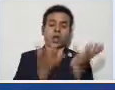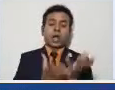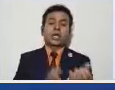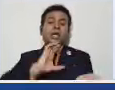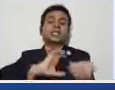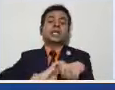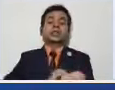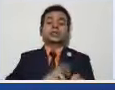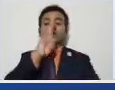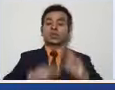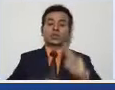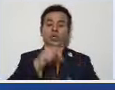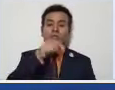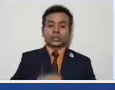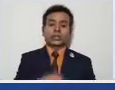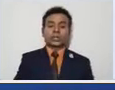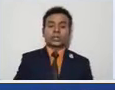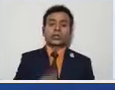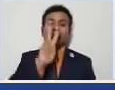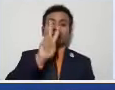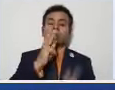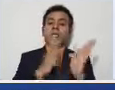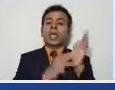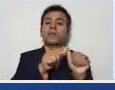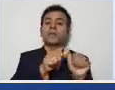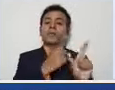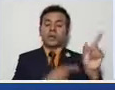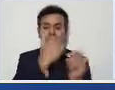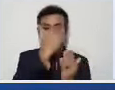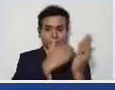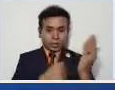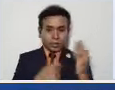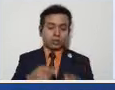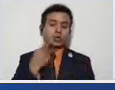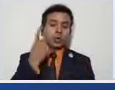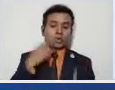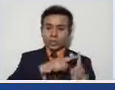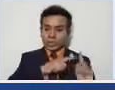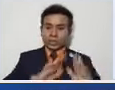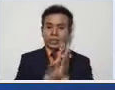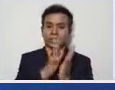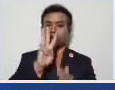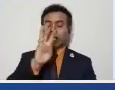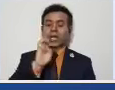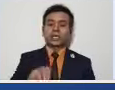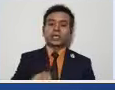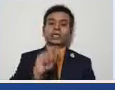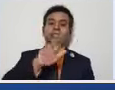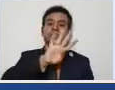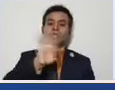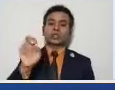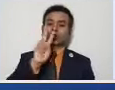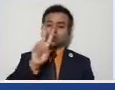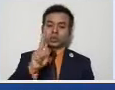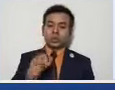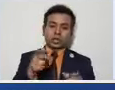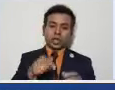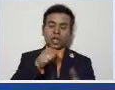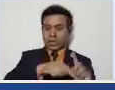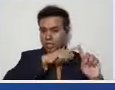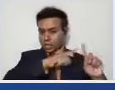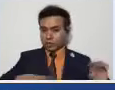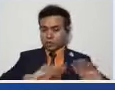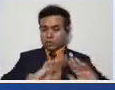দক্ষিণ পূর্ব এশিয়ার পরিস্থিতি আমরা একটু স্মরণ করি, যেটা আমরা পেয়েছি বিশ্ব স্বাস্থ্য সংস্থার সিচুয়েশন রিপোর্ট 2 মে